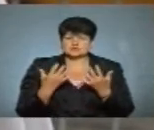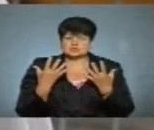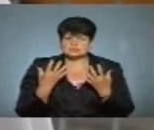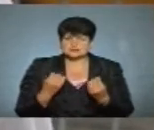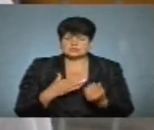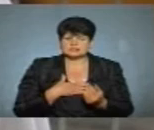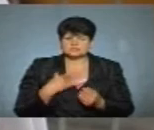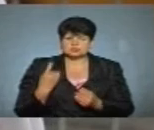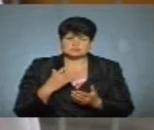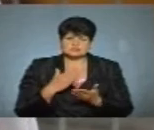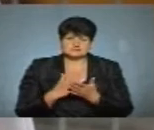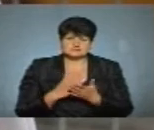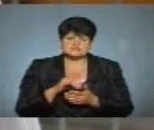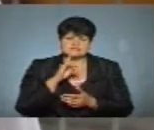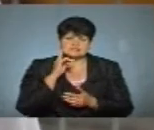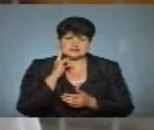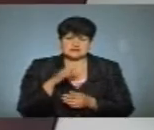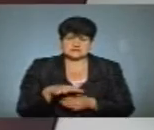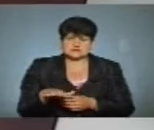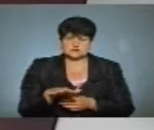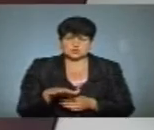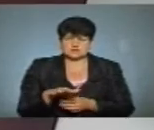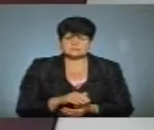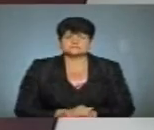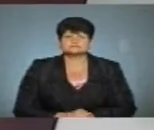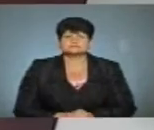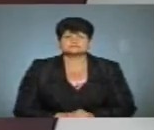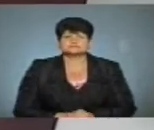область знаходиться в так званій зеленій зоні.